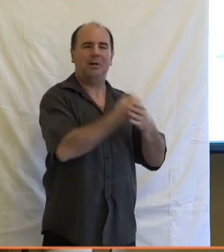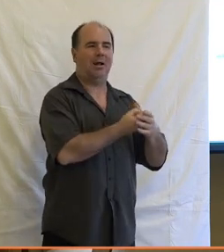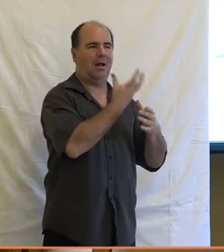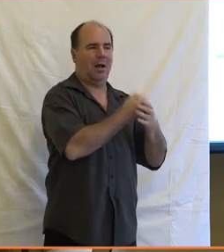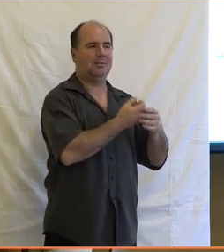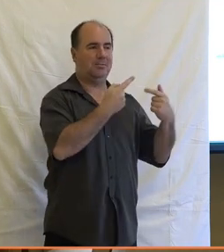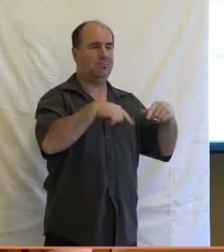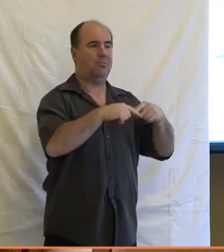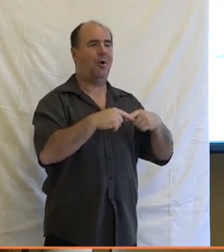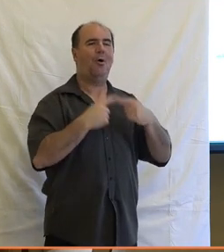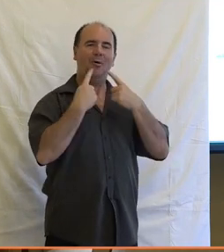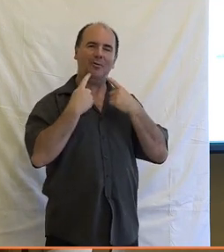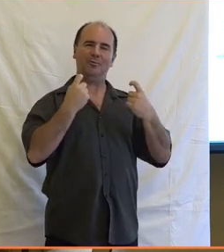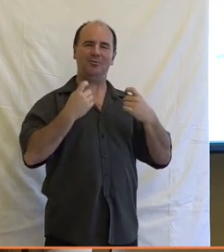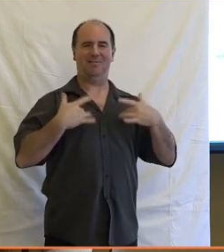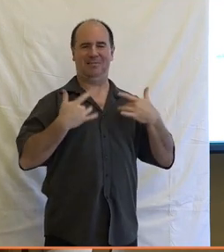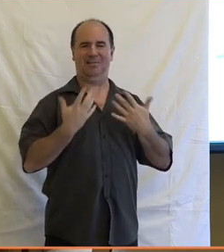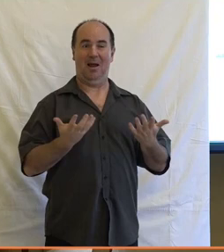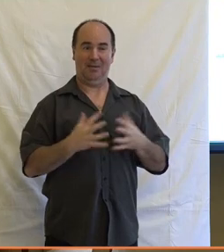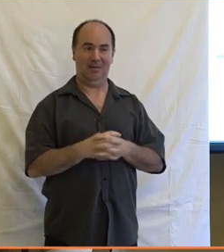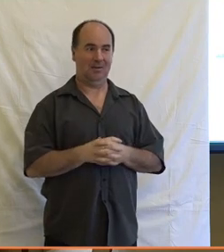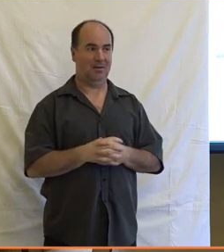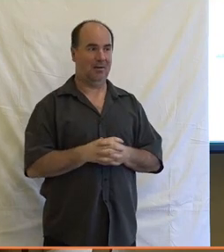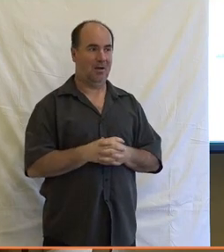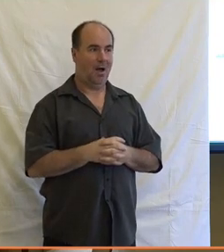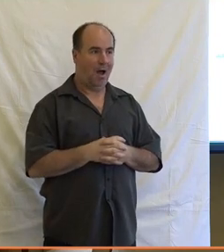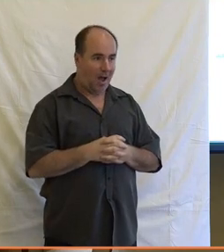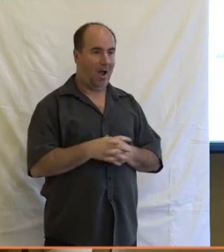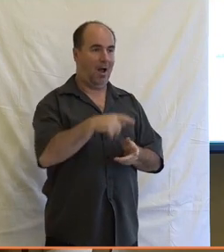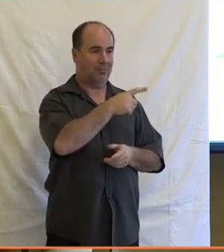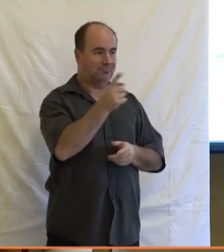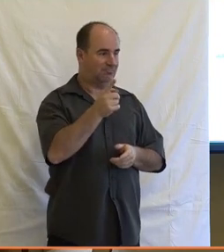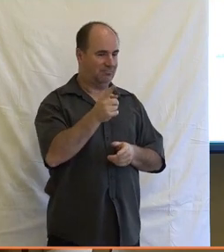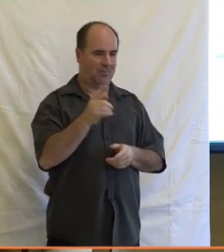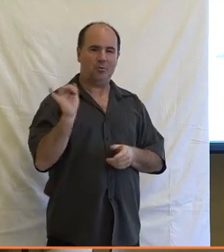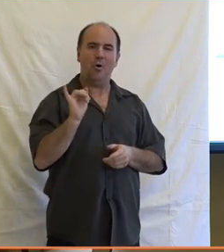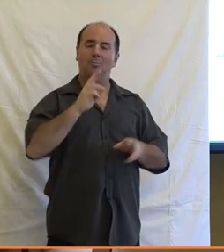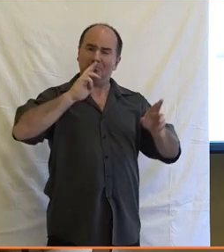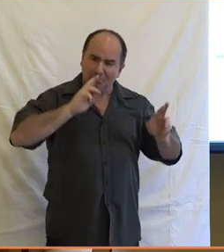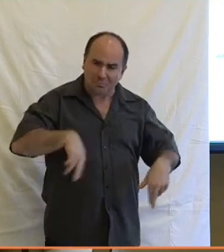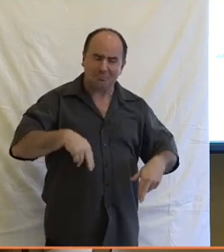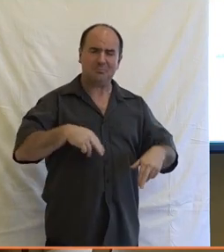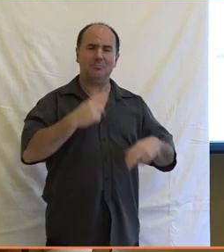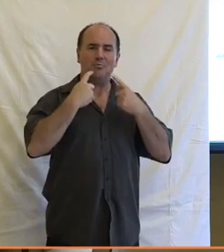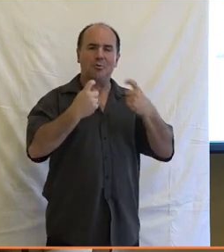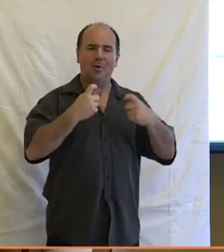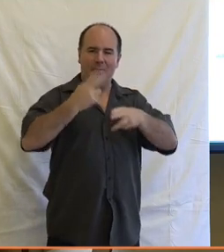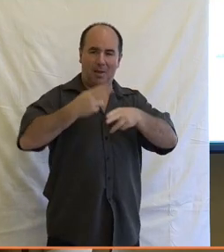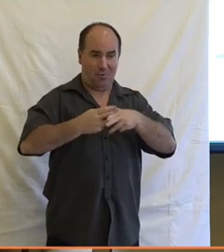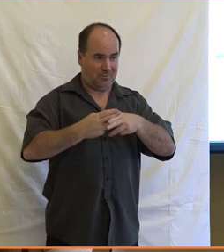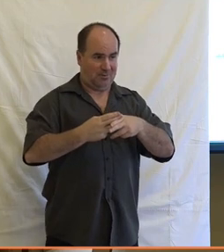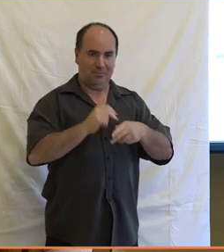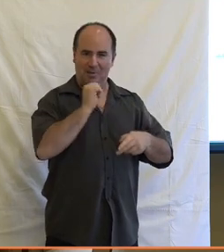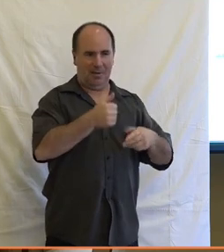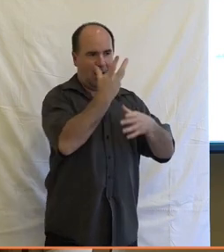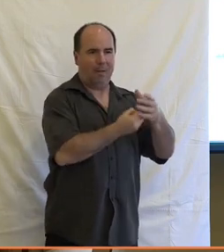pokud se bavíte s opravdu člověkem, který je duševně nemocný, tak žádná aplikace mu nikdy moc nepomohla a pomůže mu prostě ta odborná pomoc. Myslím si, že třeba v